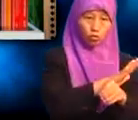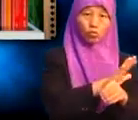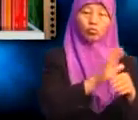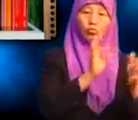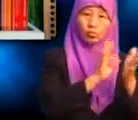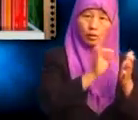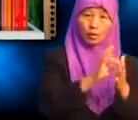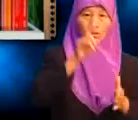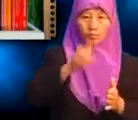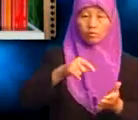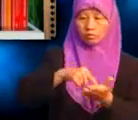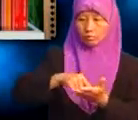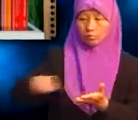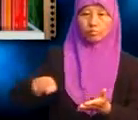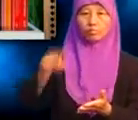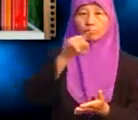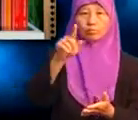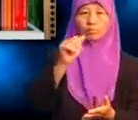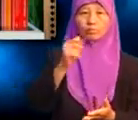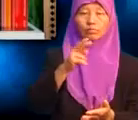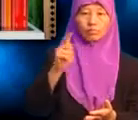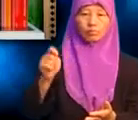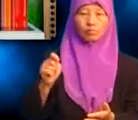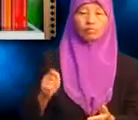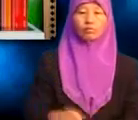mengikut peratus penghasilan.